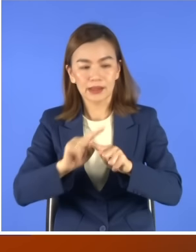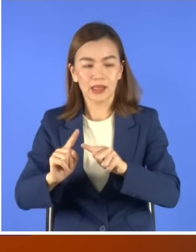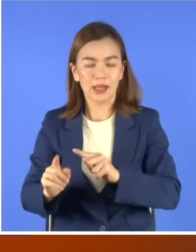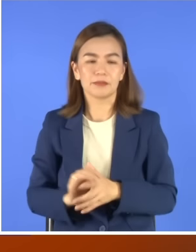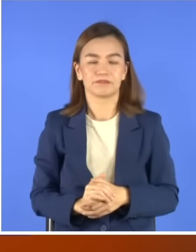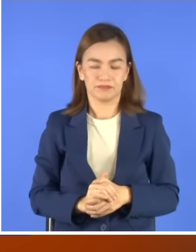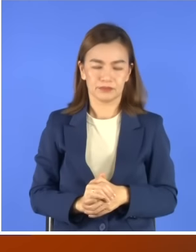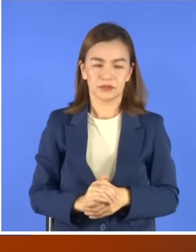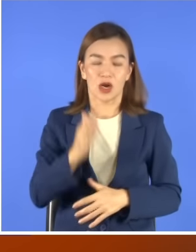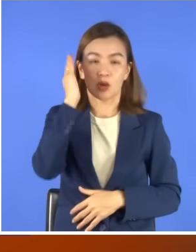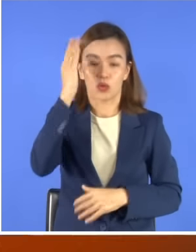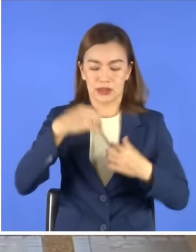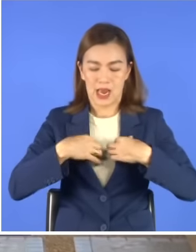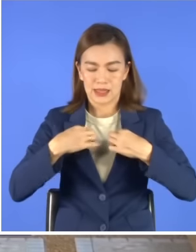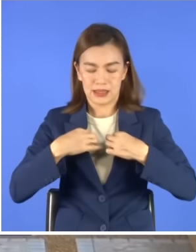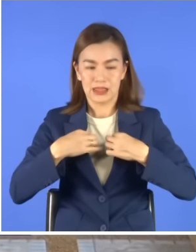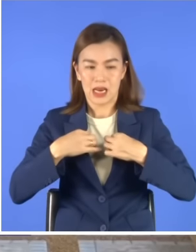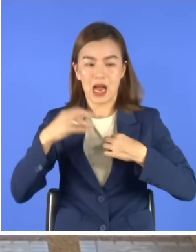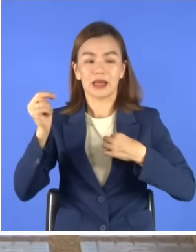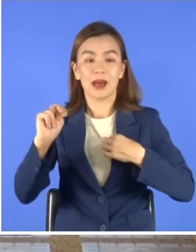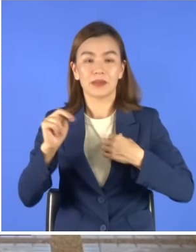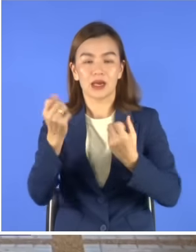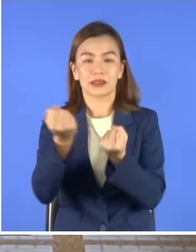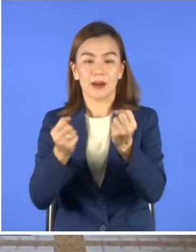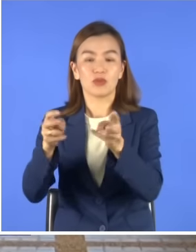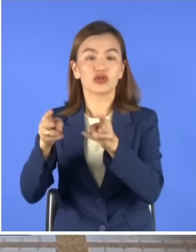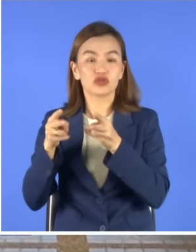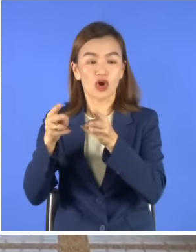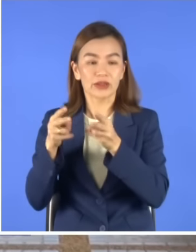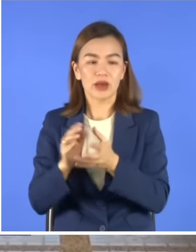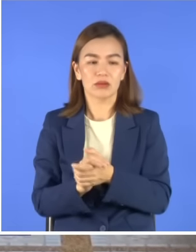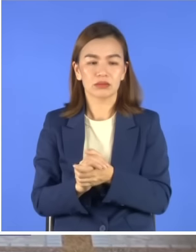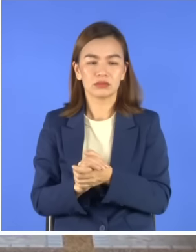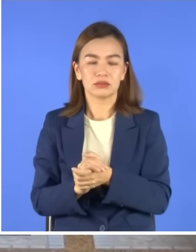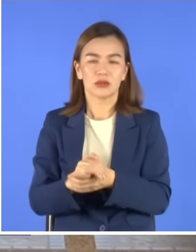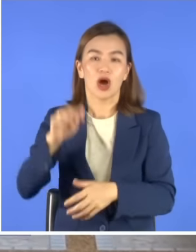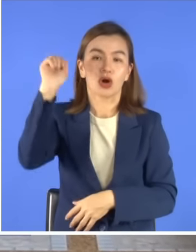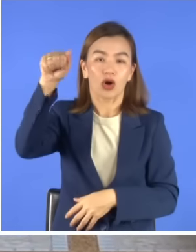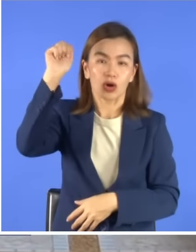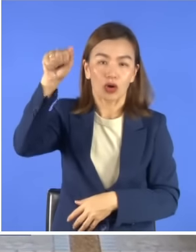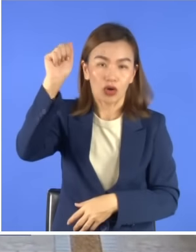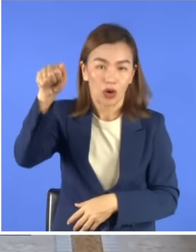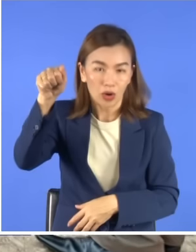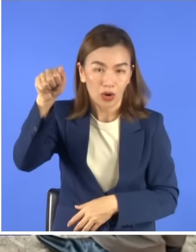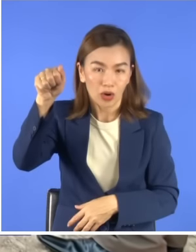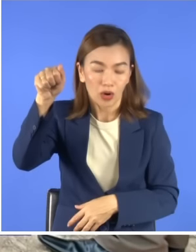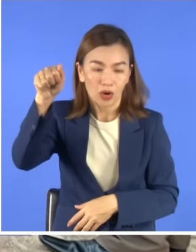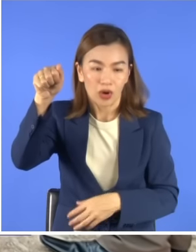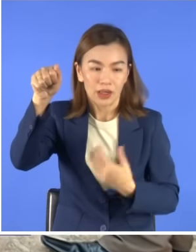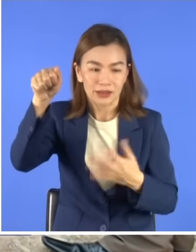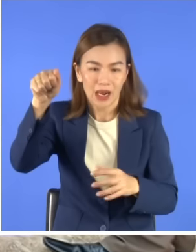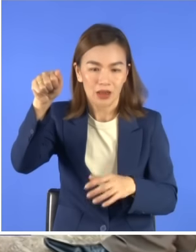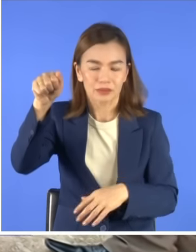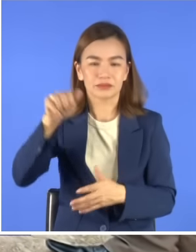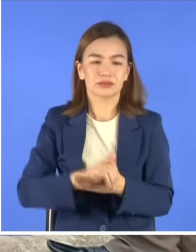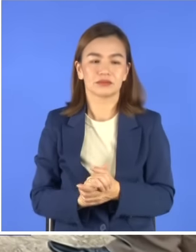พอชายเสื้อสีน้ำเงินที่ว่าเป็นคนขับรถสองแถวอะค่ะมาส่งยาเคาะประตูกุฏิป๊อกป๊อกป๊อกเท่านั้นแหละค่ะผู้กำกับท่านนี้ขออ